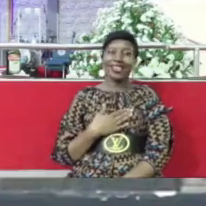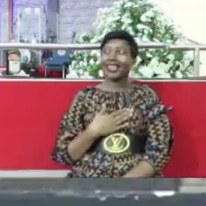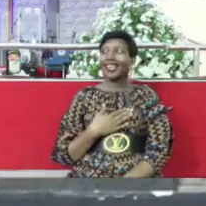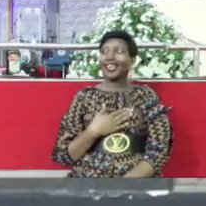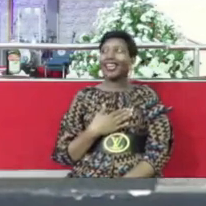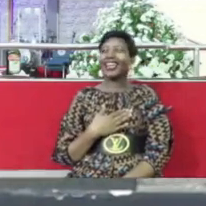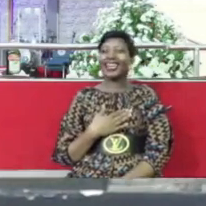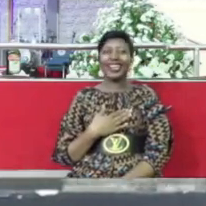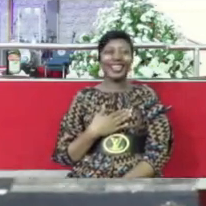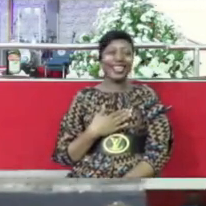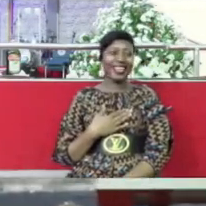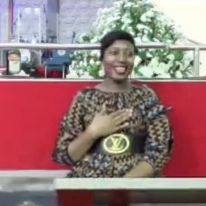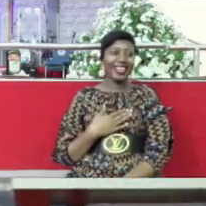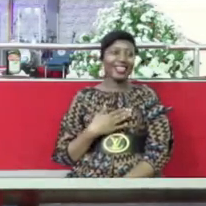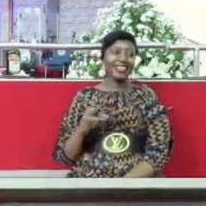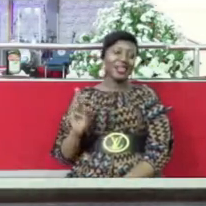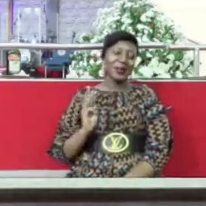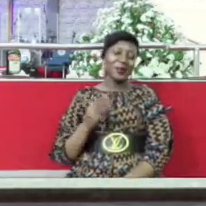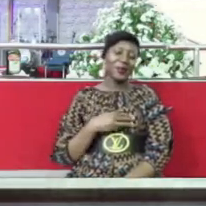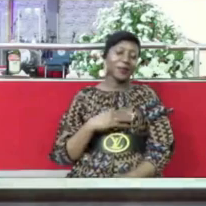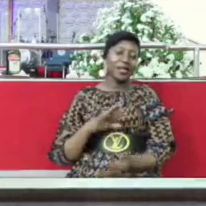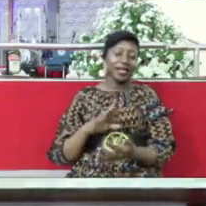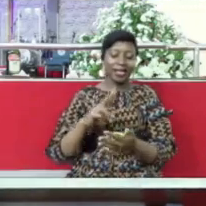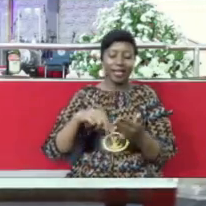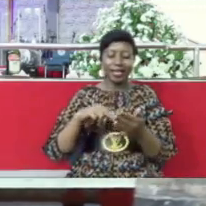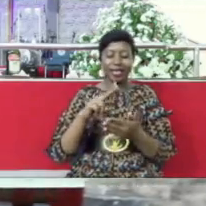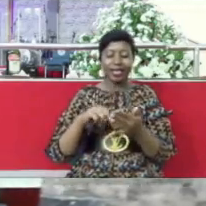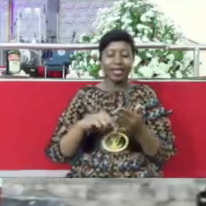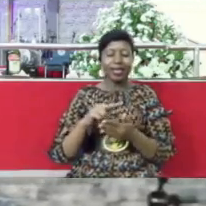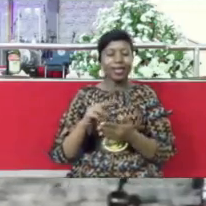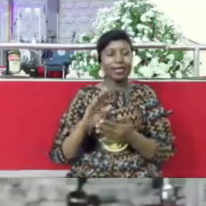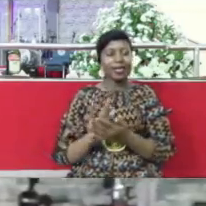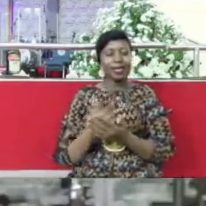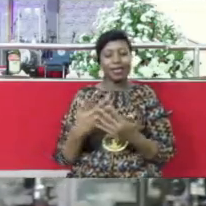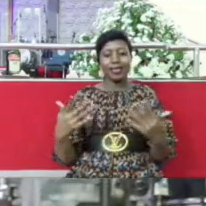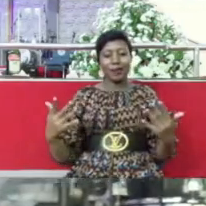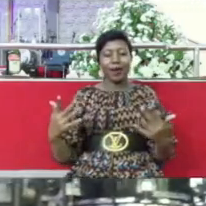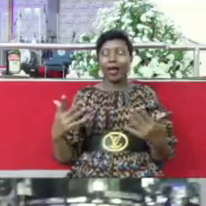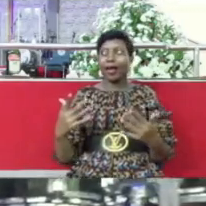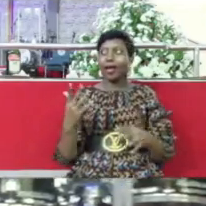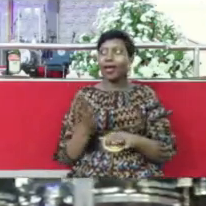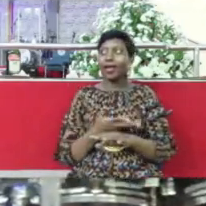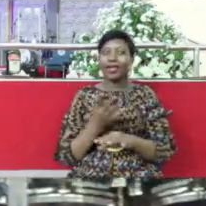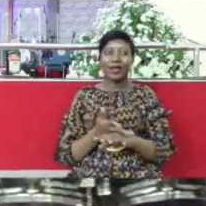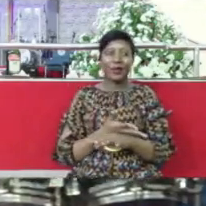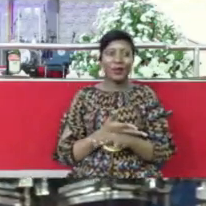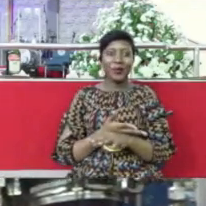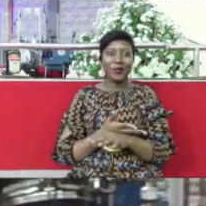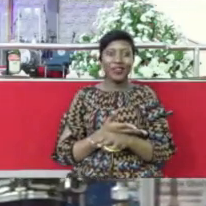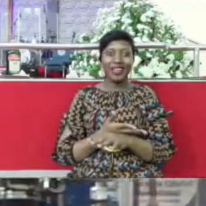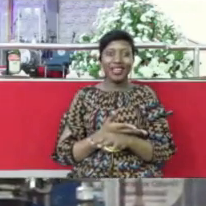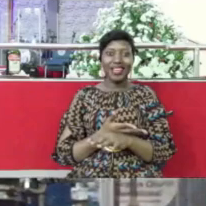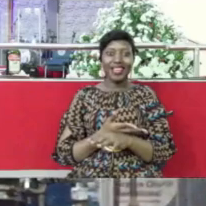Tulisoma pahali na Alice, tukasoma na Kikuyu. We read somewhere in Kikuyu. Tafsiri inafika pahali anasema tika wana. Kigolimu.